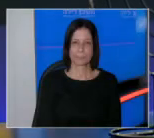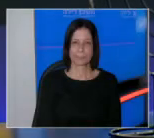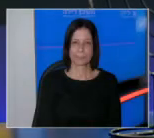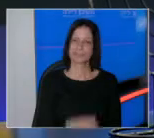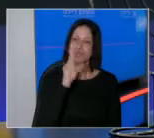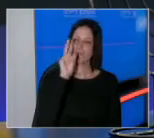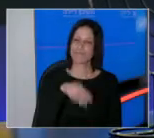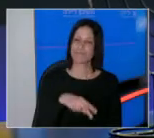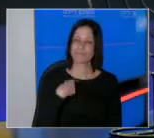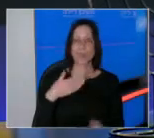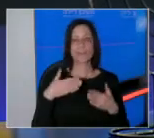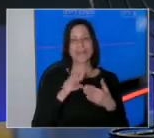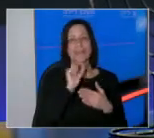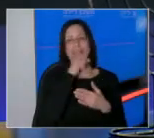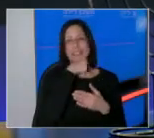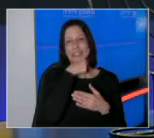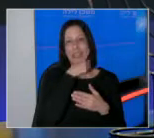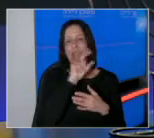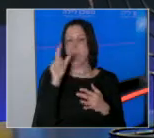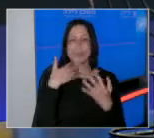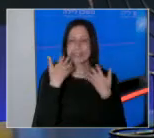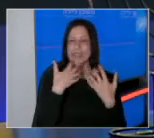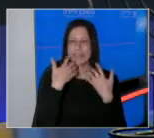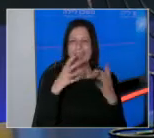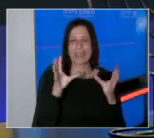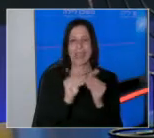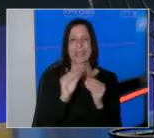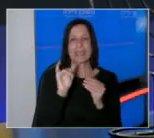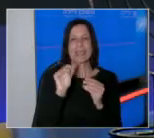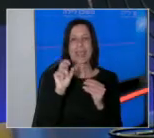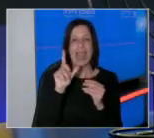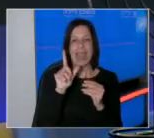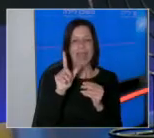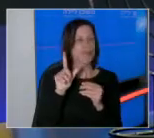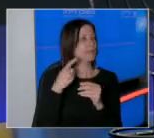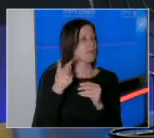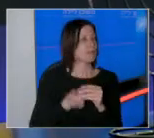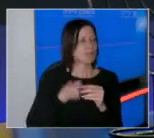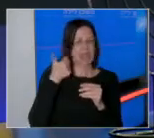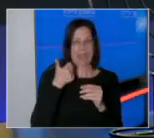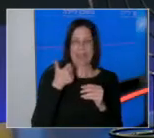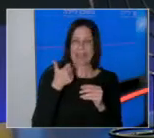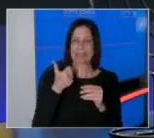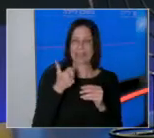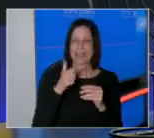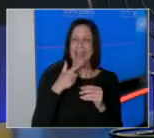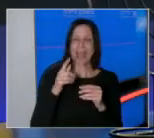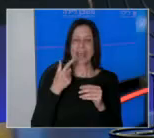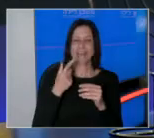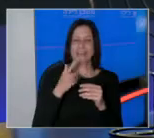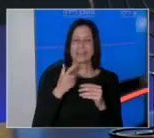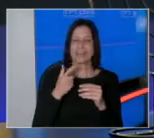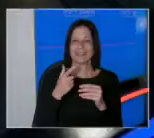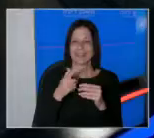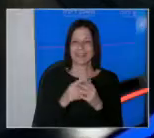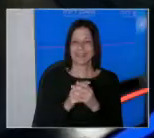יש לנו פינת ההיסטוריה הלא מסופרת, ביחד עם יעל בן יפת, לשעבר מנכ"לית הקשת הדמוקרטית המזרחית, חברת מועצת עיריית תל אביב יפו,